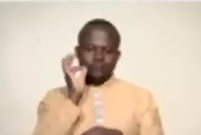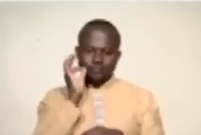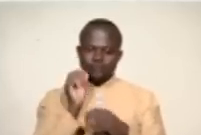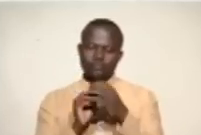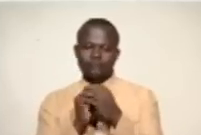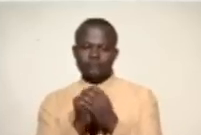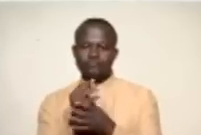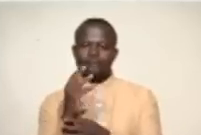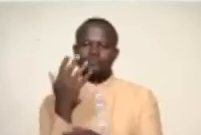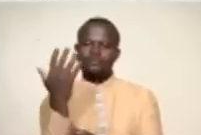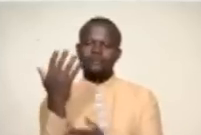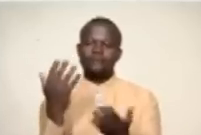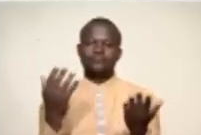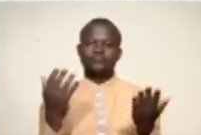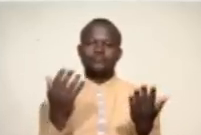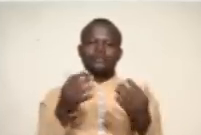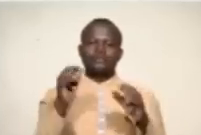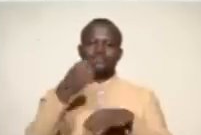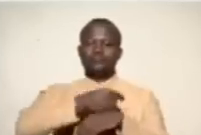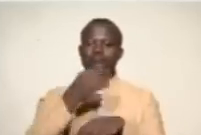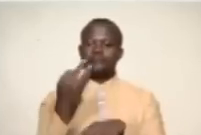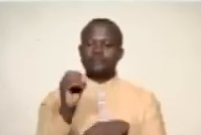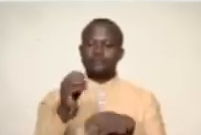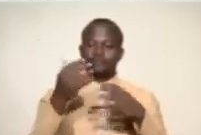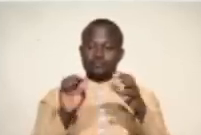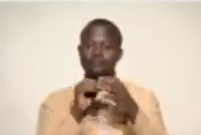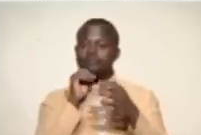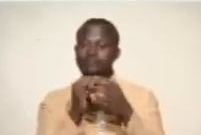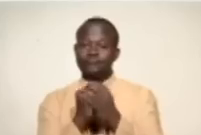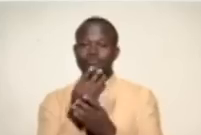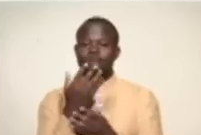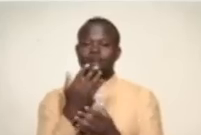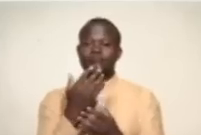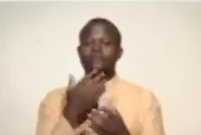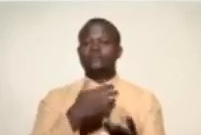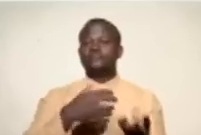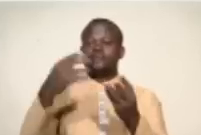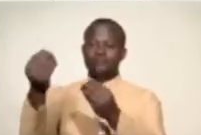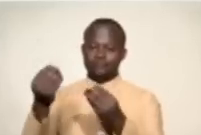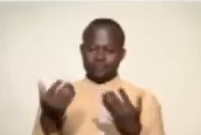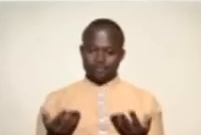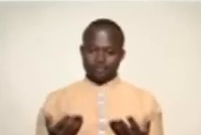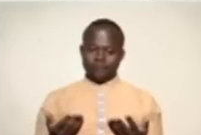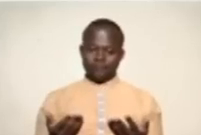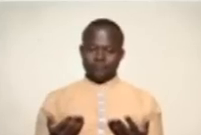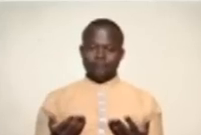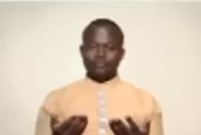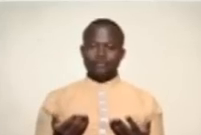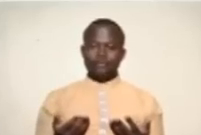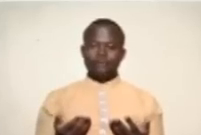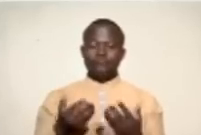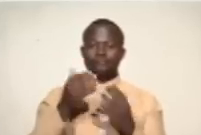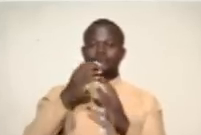ateye uyu minsi 30 irangira zitaramira akaba aragiye kubangurira inka.